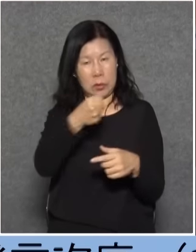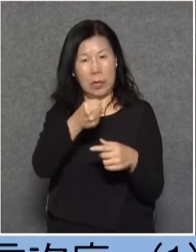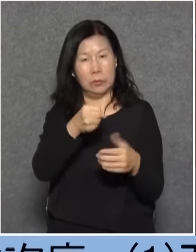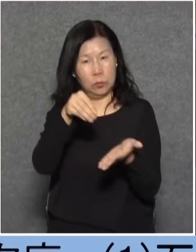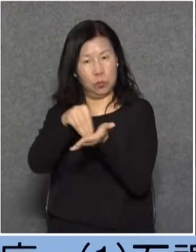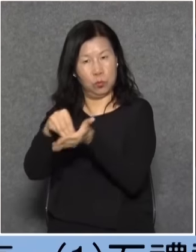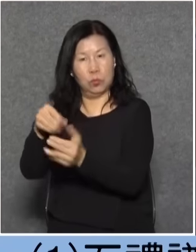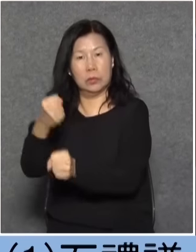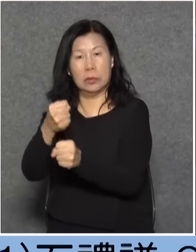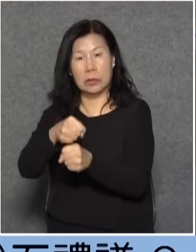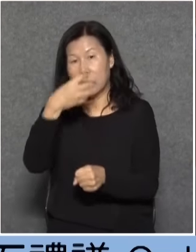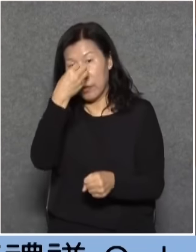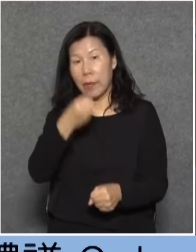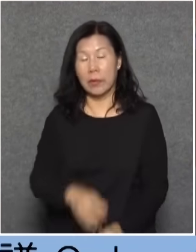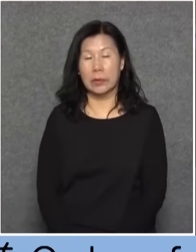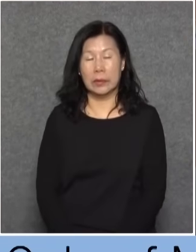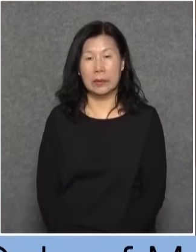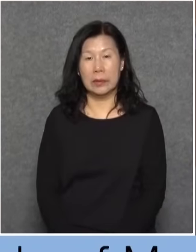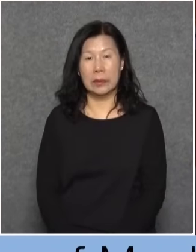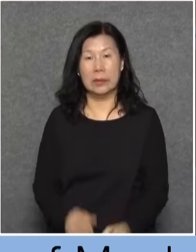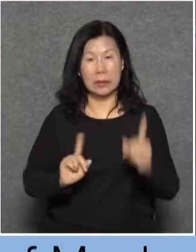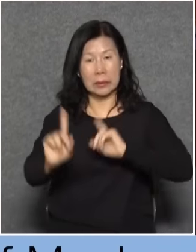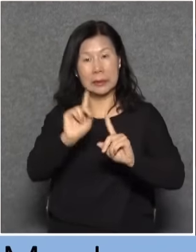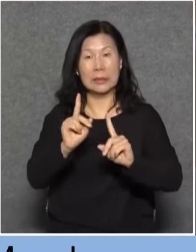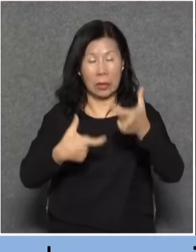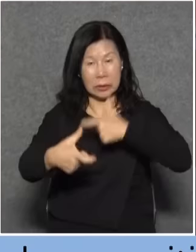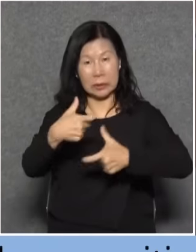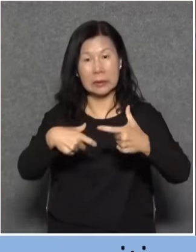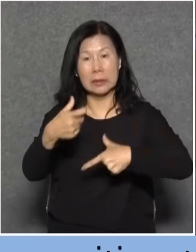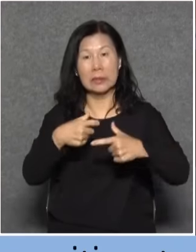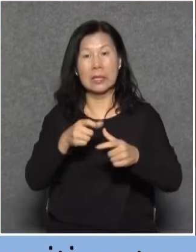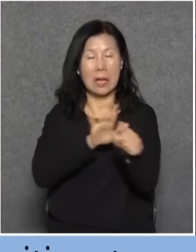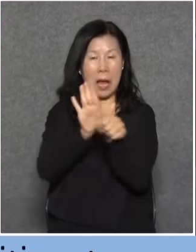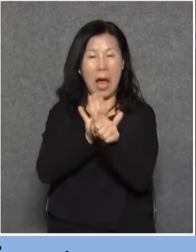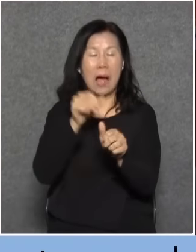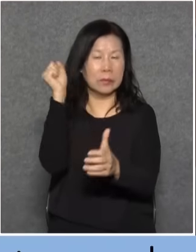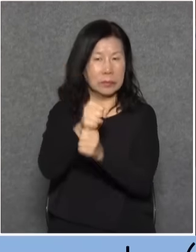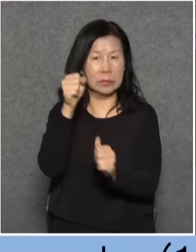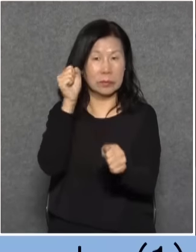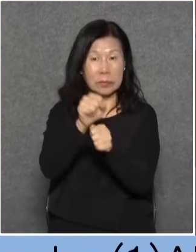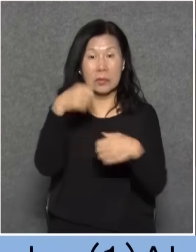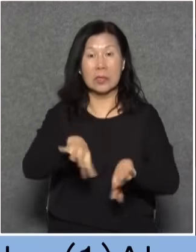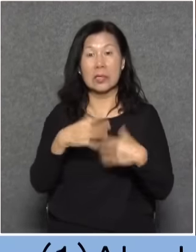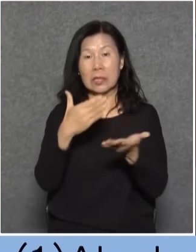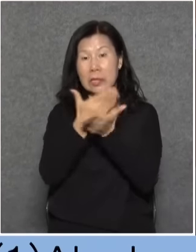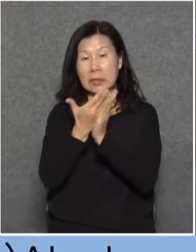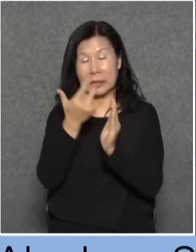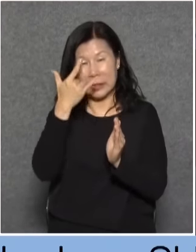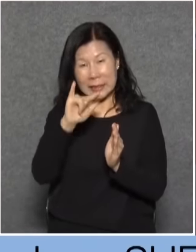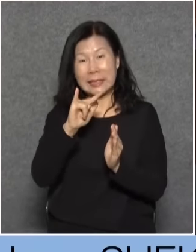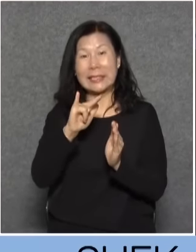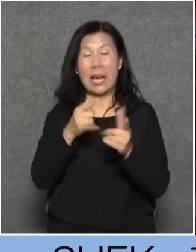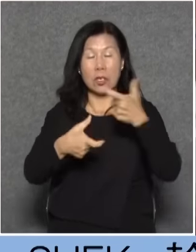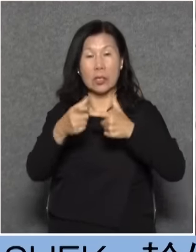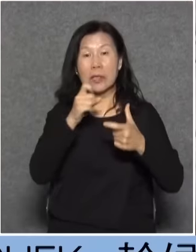香港自刊的自由经济不过是一个骗局， 近年出現的多種新商業模式，例